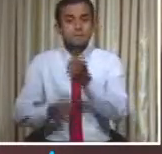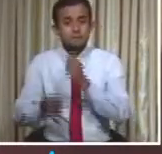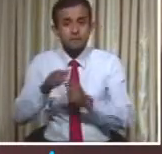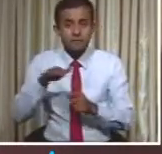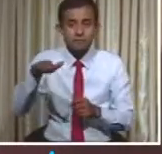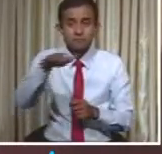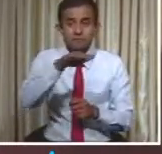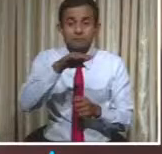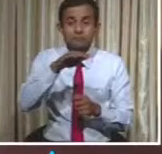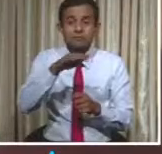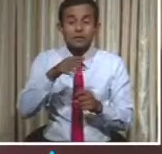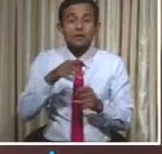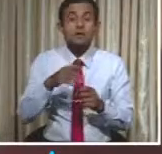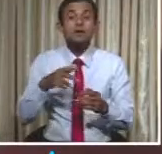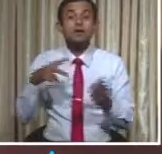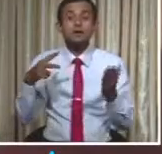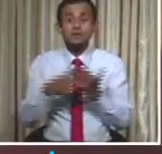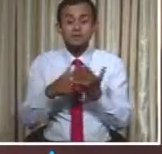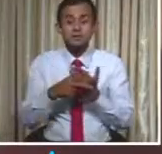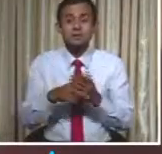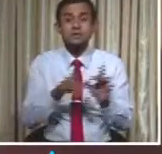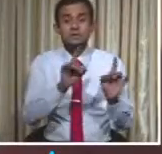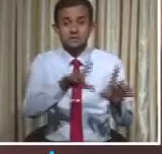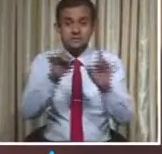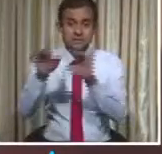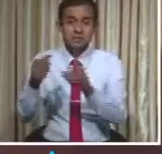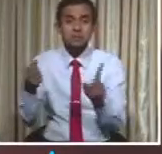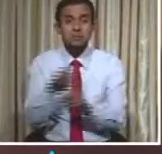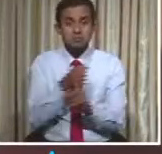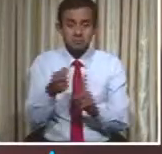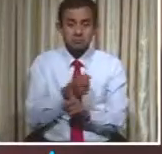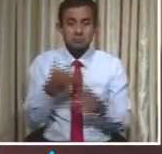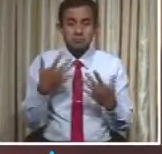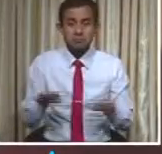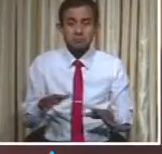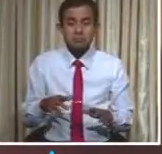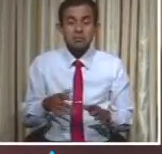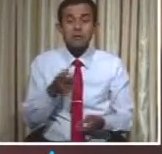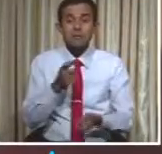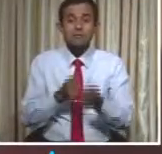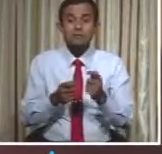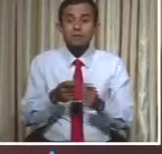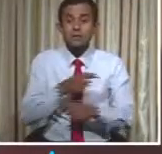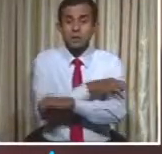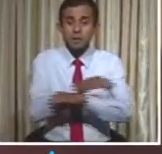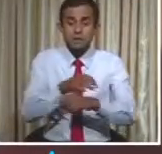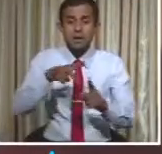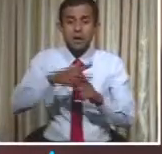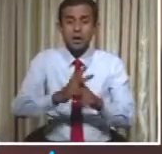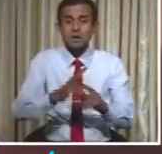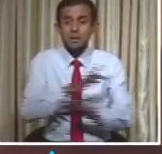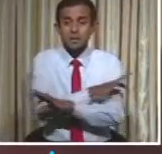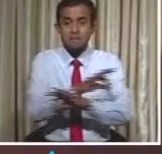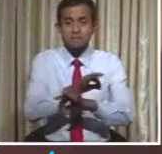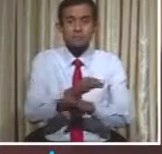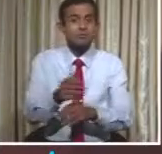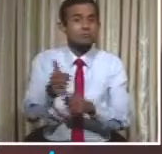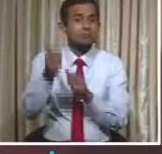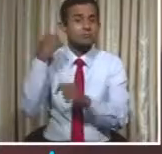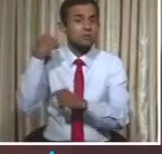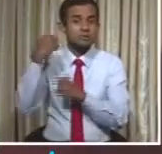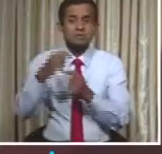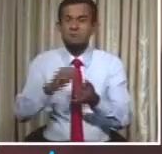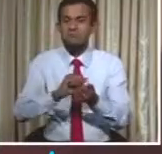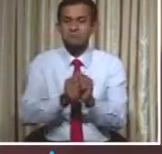ශේෂයටත් සම්පකාර ශේෂයටත් එක විදියට බලපාලා තියෙනවා. අපේ වෙළඳ උපක්‍රම කර්මාන්ත උපක්‍රම වෙන කවදාටත් වඩා